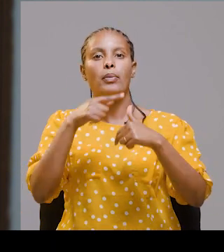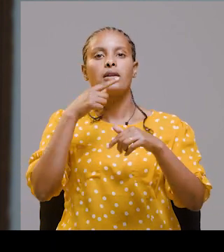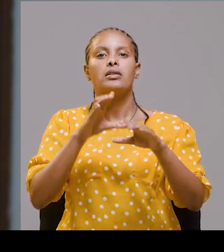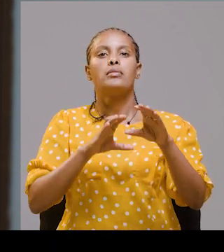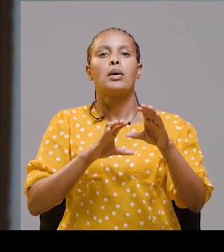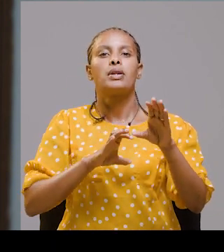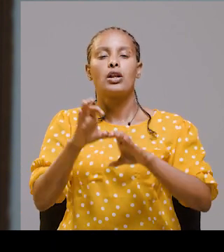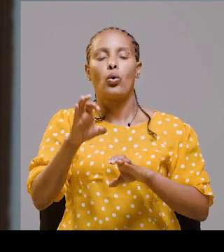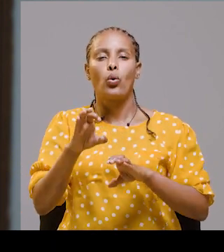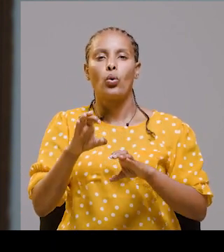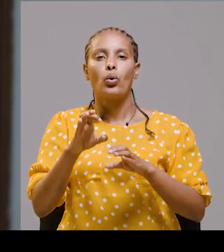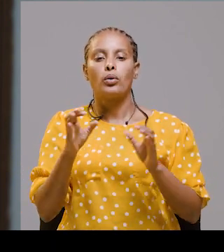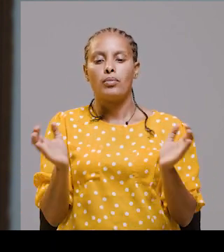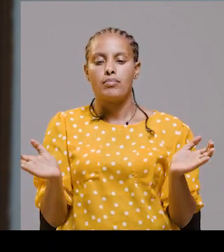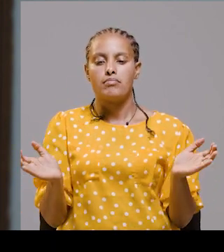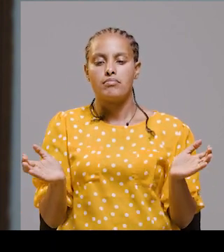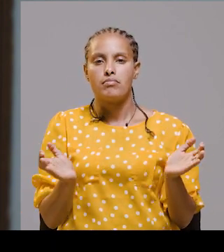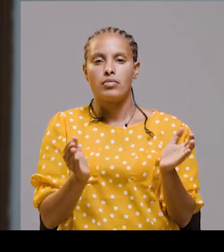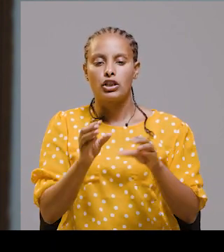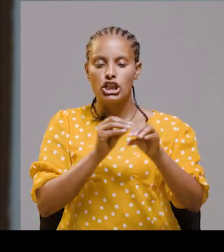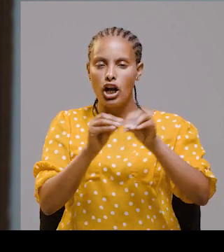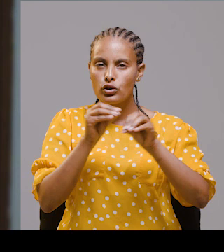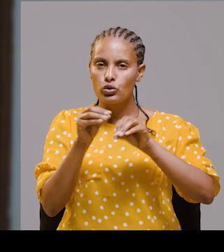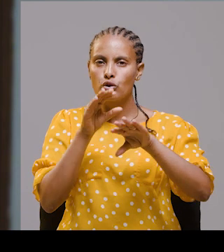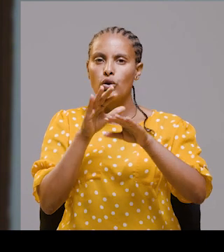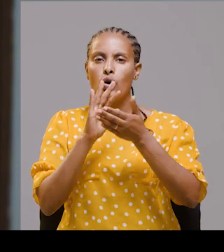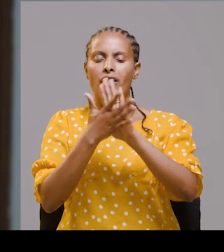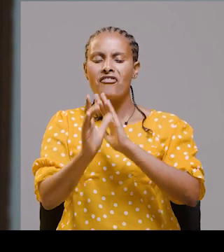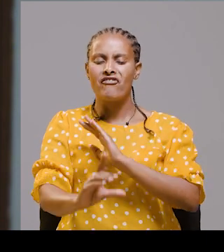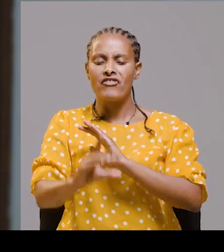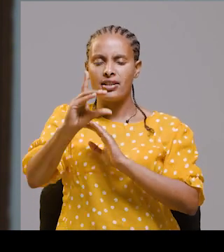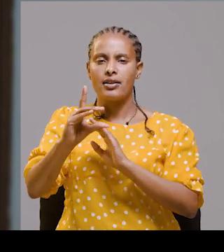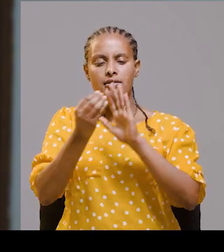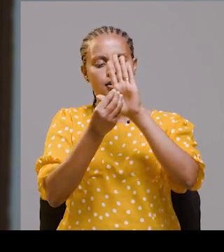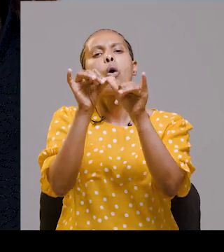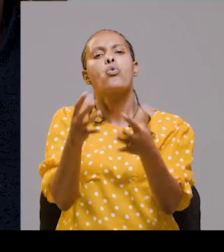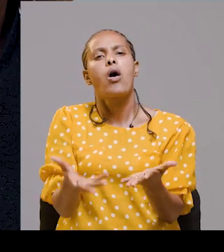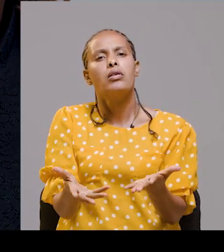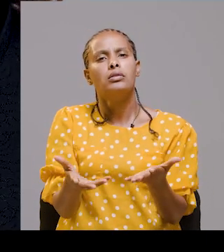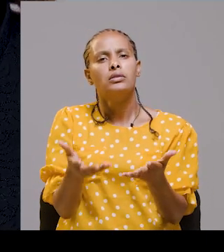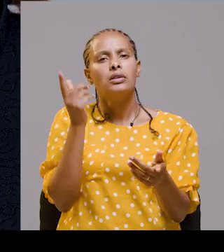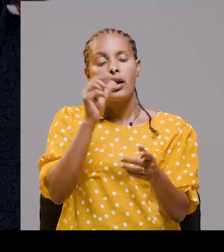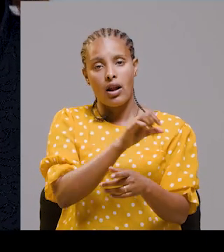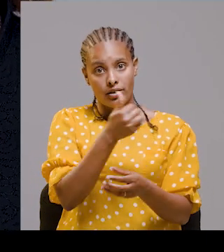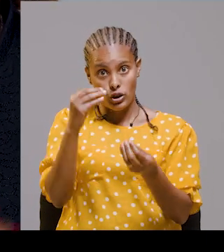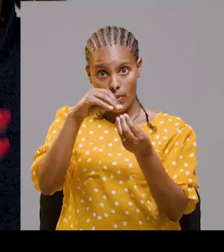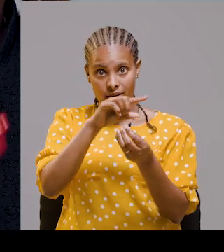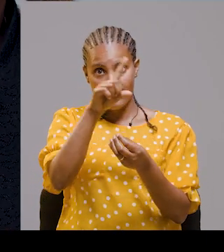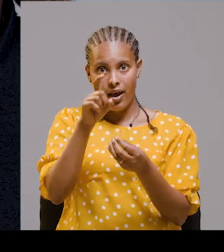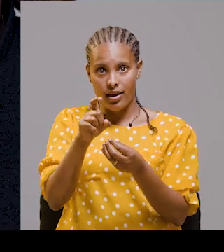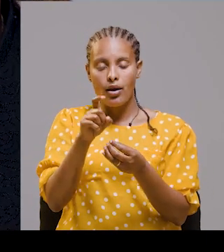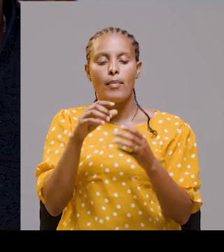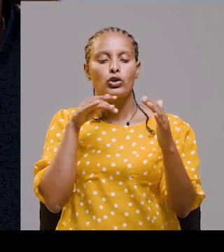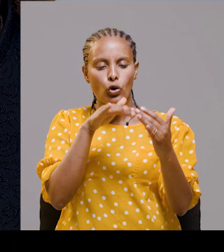ለሚደረጉ ኢኒሼቲቭዎች ለሚደረጉ እንቅስቃሴዎች ራሱ ከፍተኛ ተጽዕኖ ይኖርዋል ለኛው ጥያቄ ደግሞ